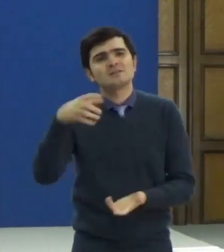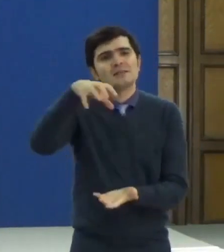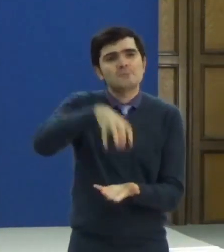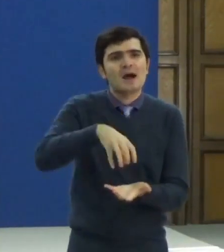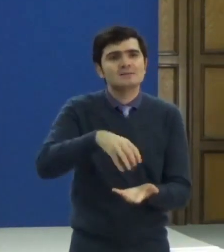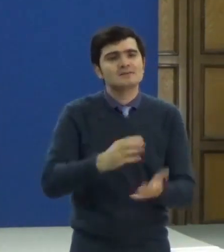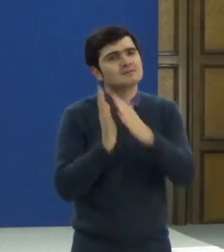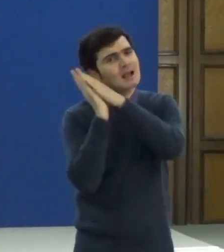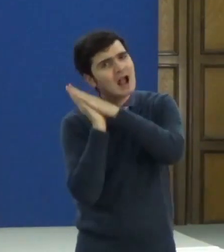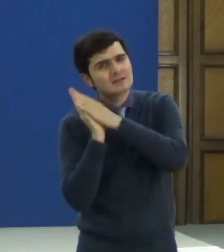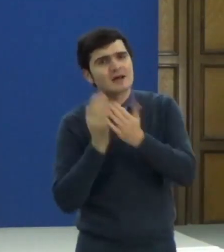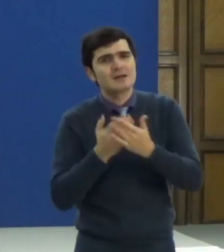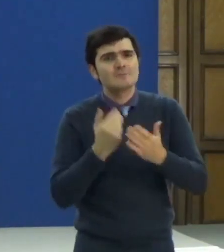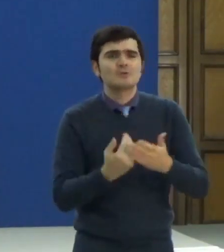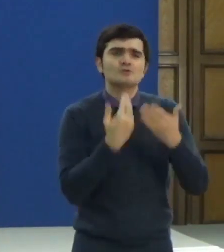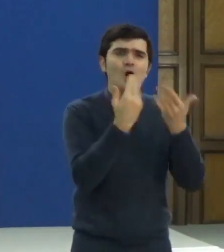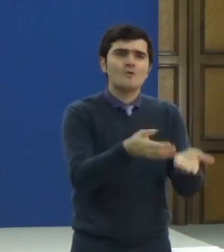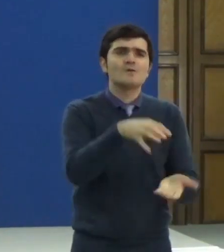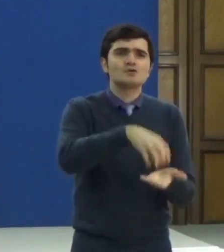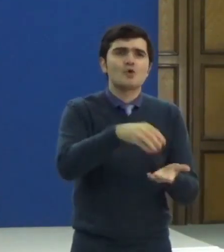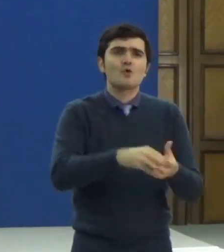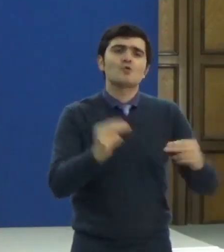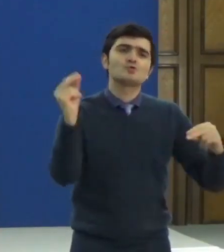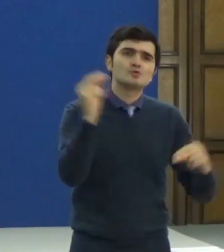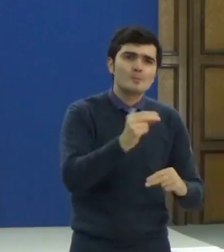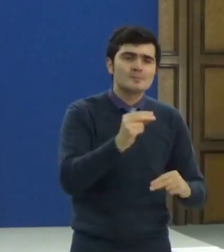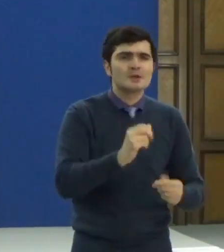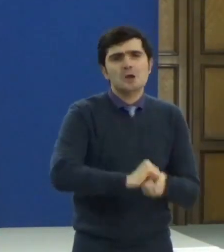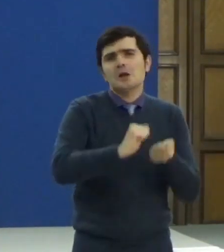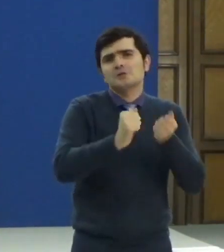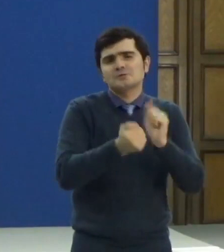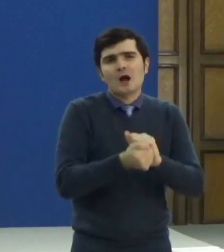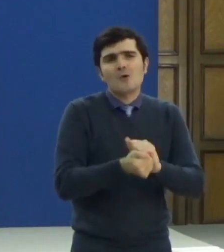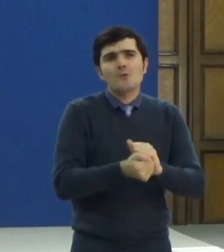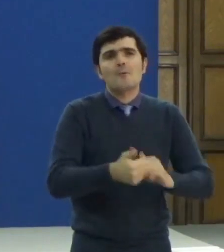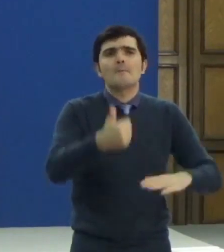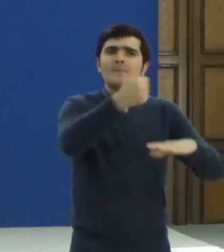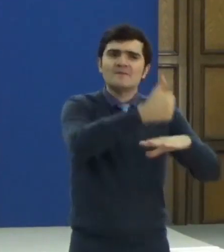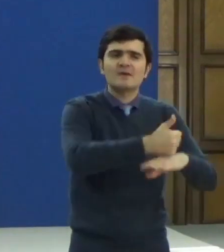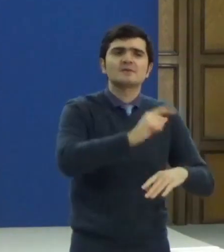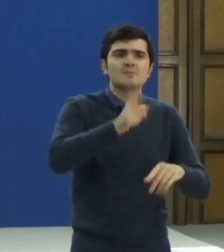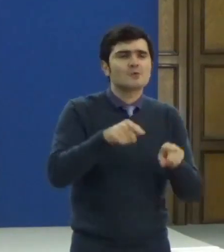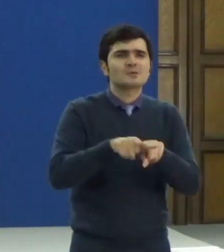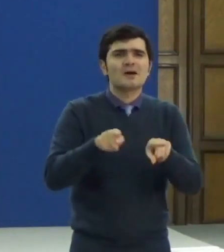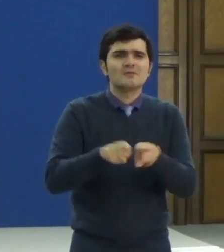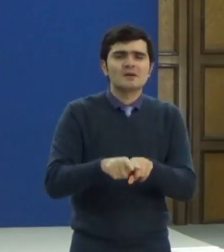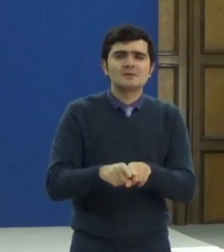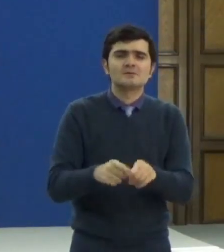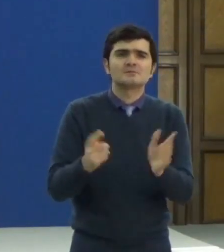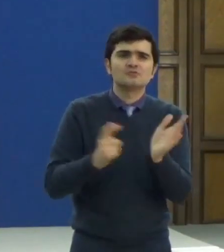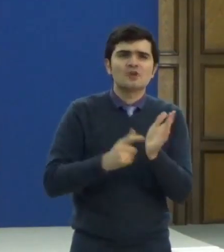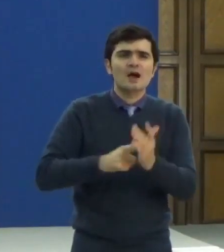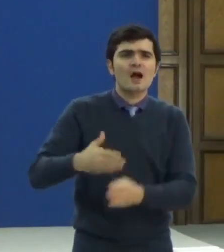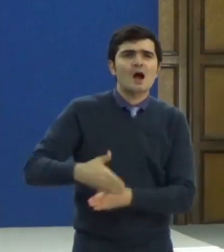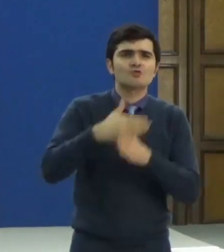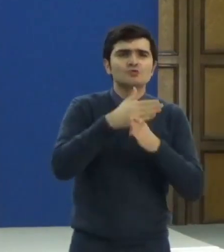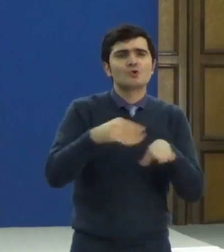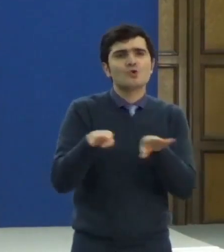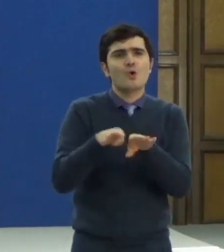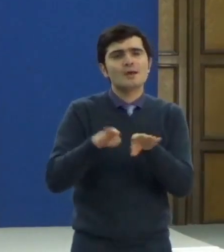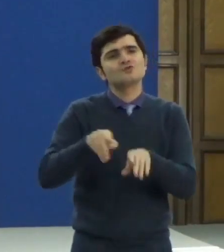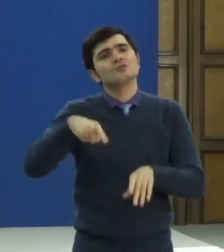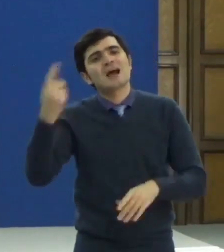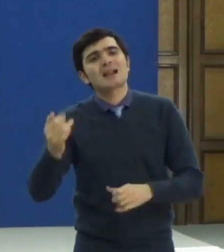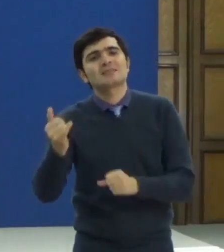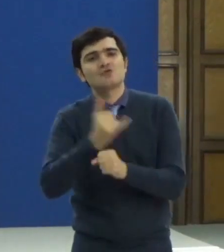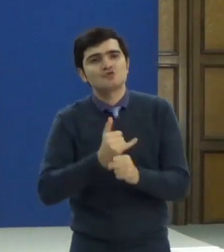a oferi locuri suplimentare sau pot apela la colegii din județele învecinate pentru